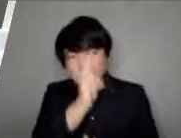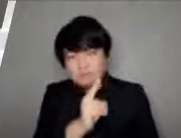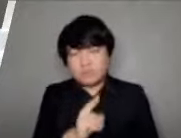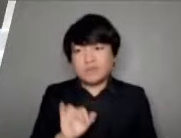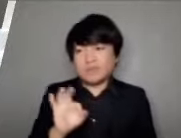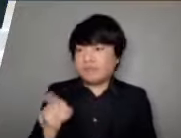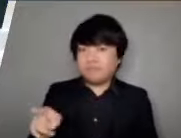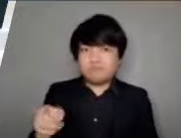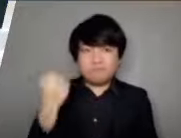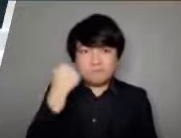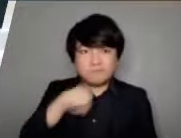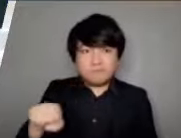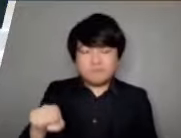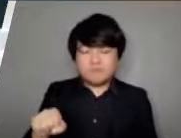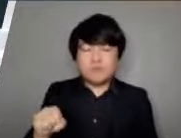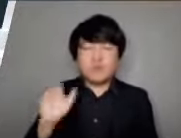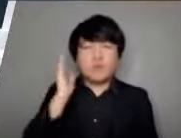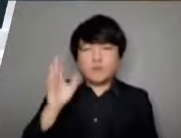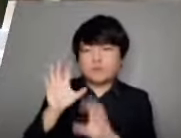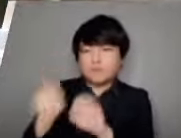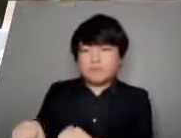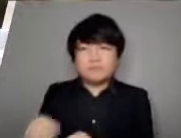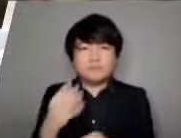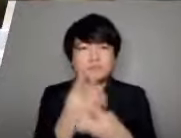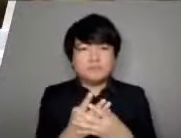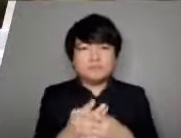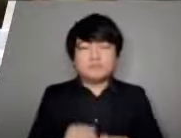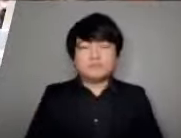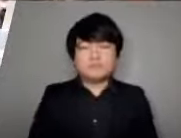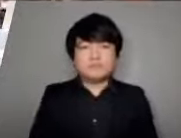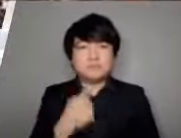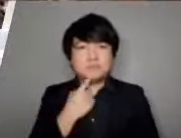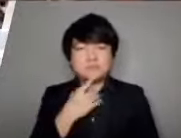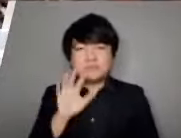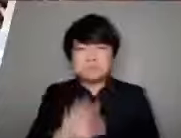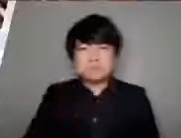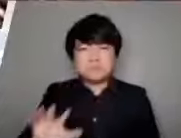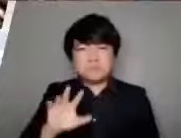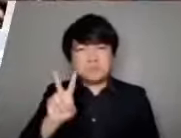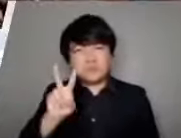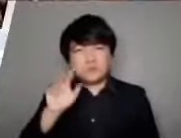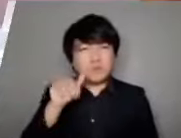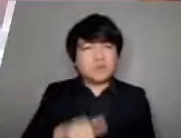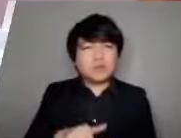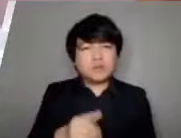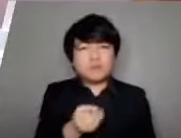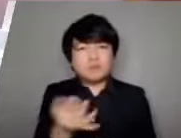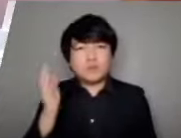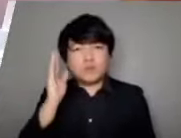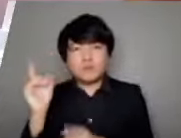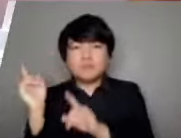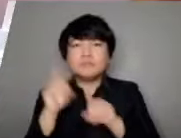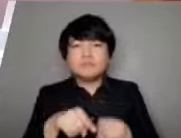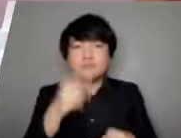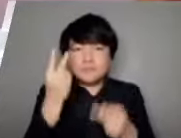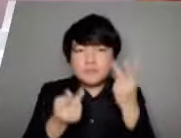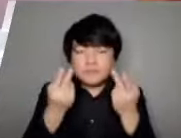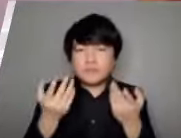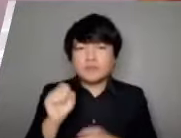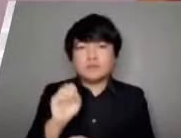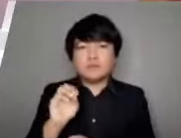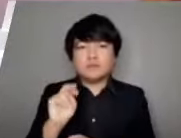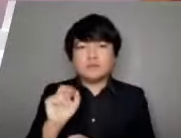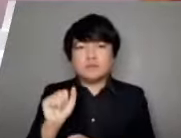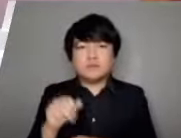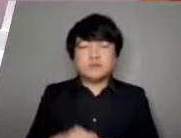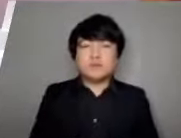at i-detain. Sa pagtataya ni Velasco, mahigit 2,000 ang dadalong bisita sa SONA. Hindi pa raw nagkumpirma si Vice President Sara